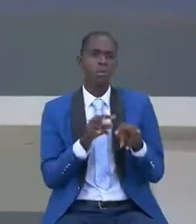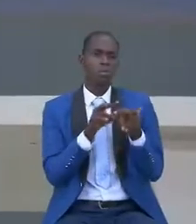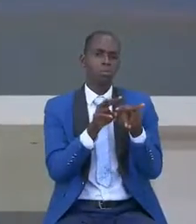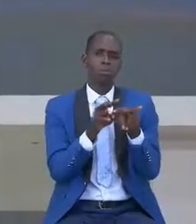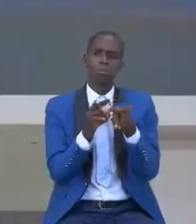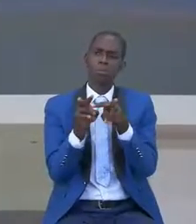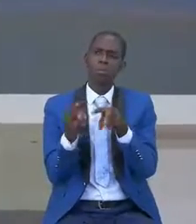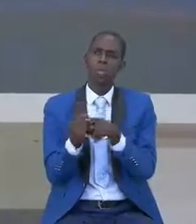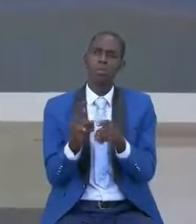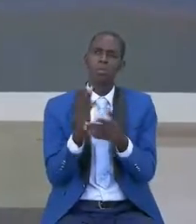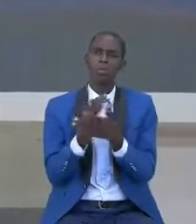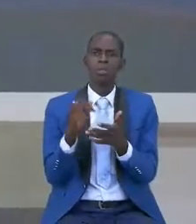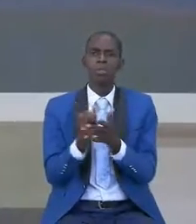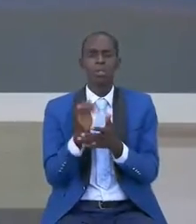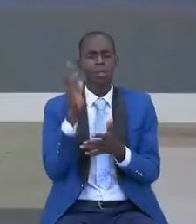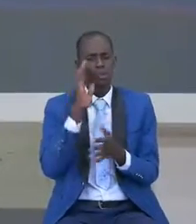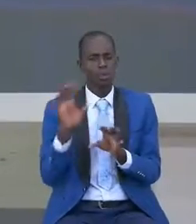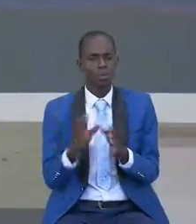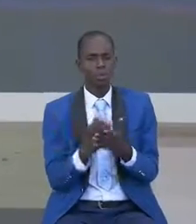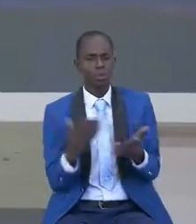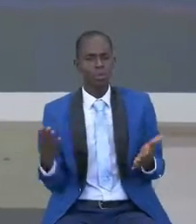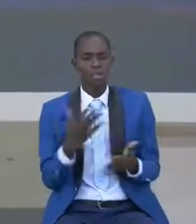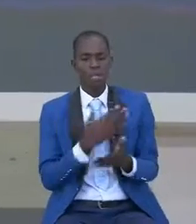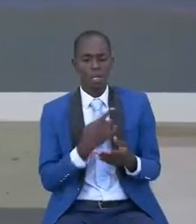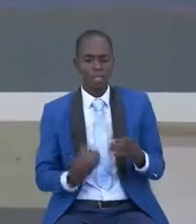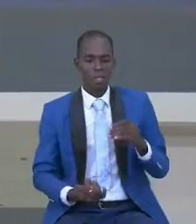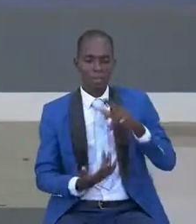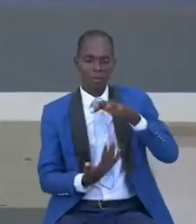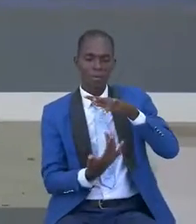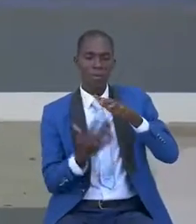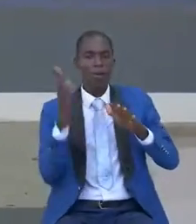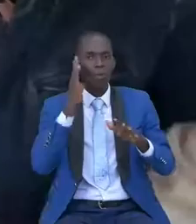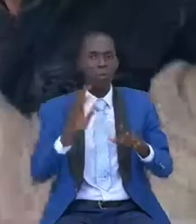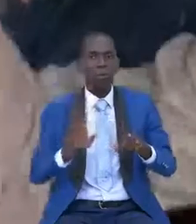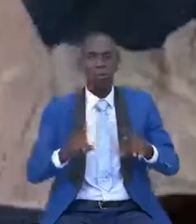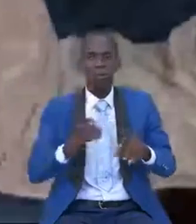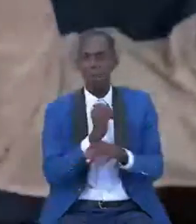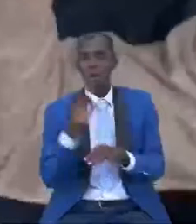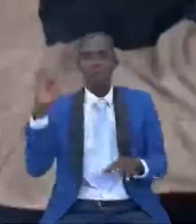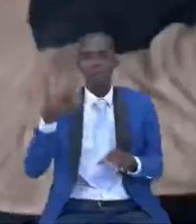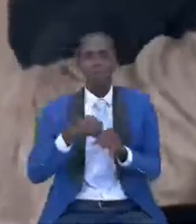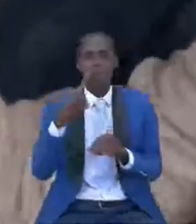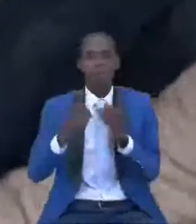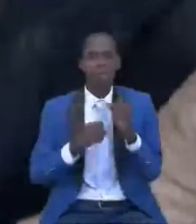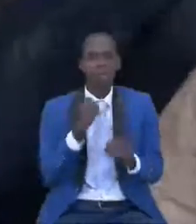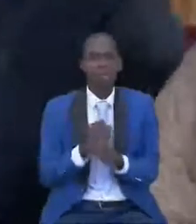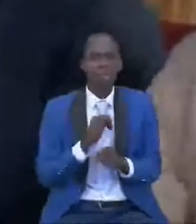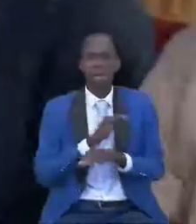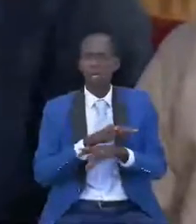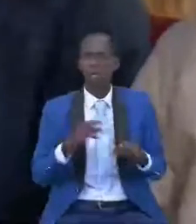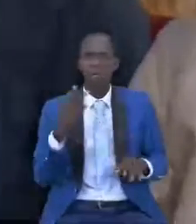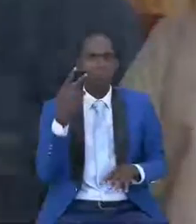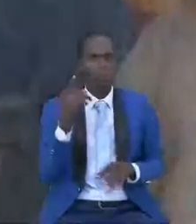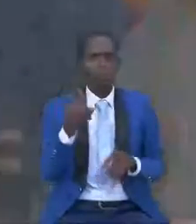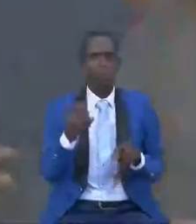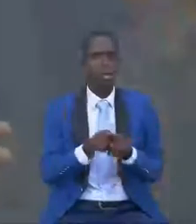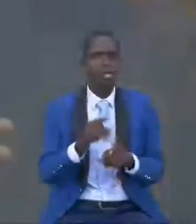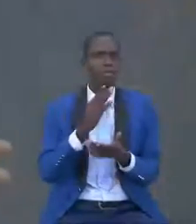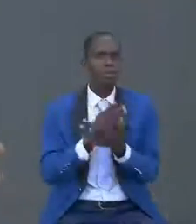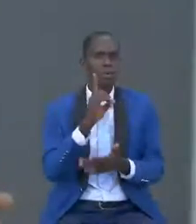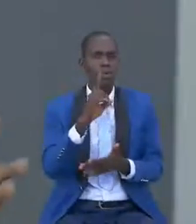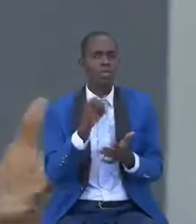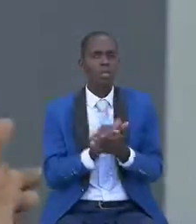pas comme quelqu'un qui fera quelque chose comme si le feu va disparaître en un an. Je ne te vois pas comme quelqu'un qui